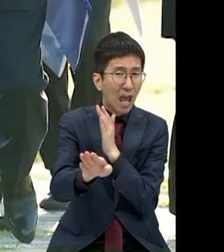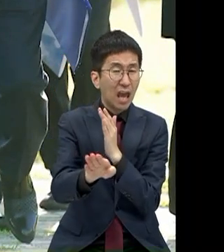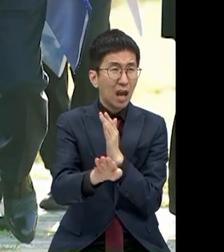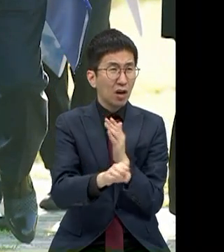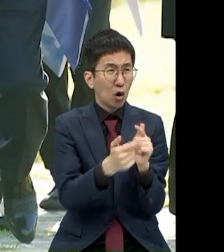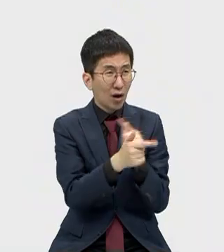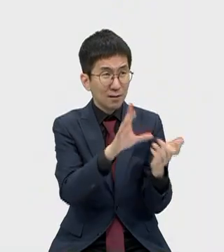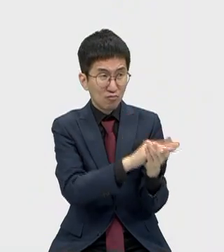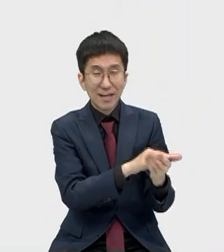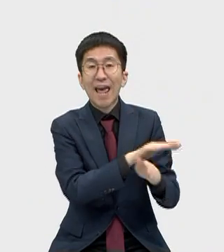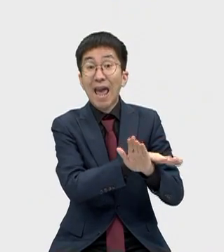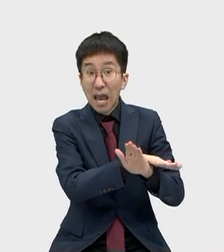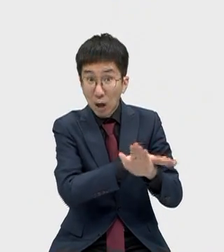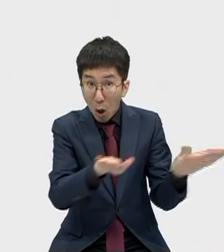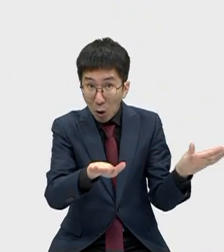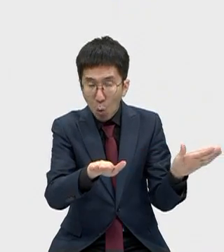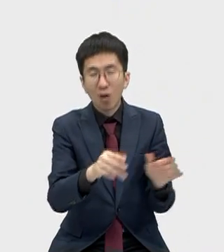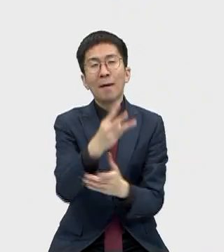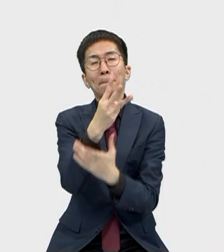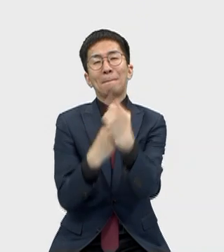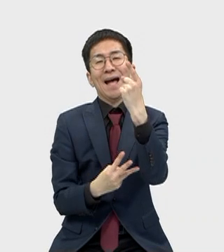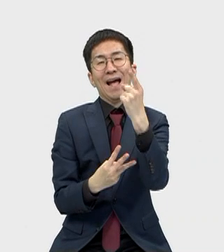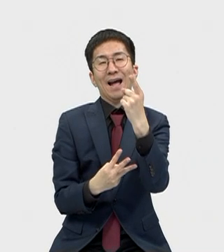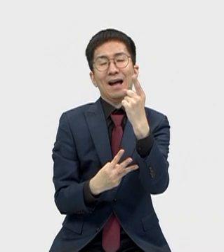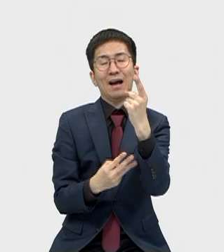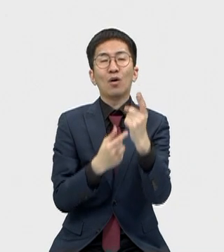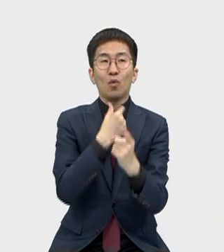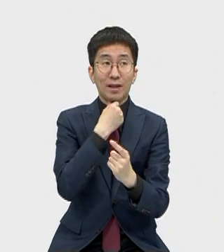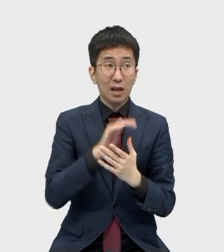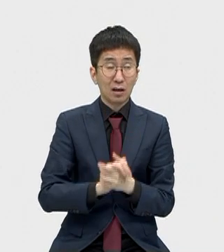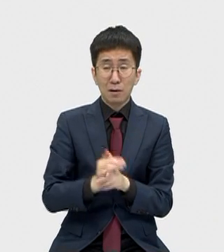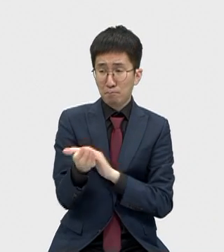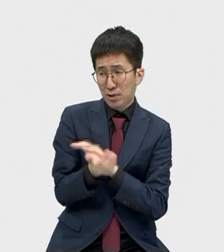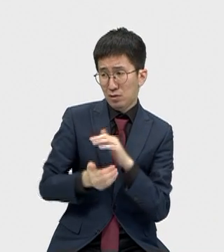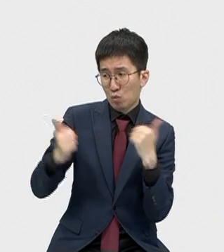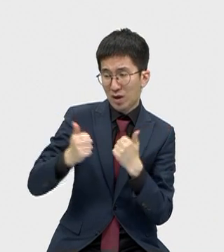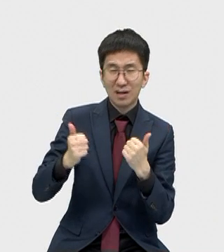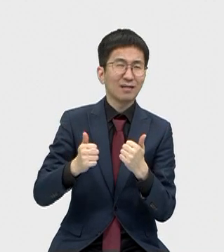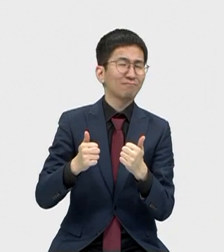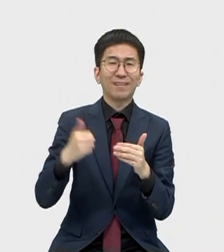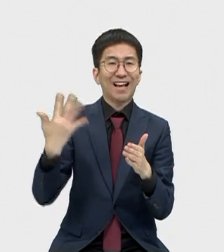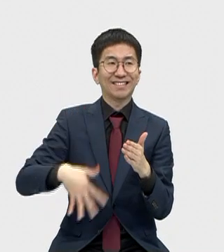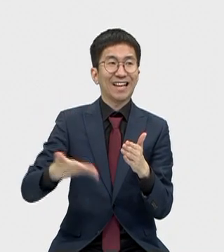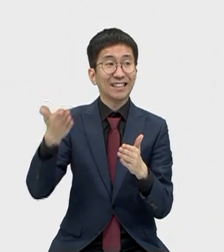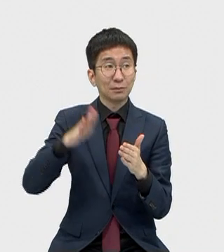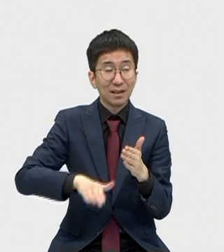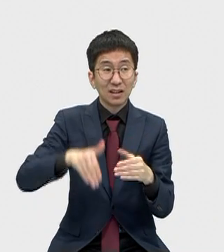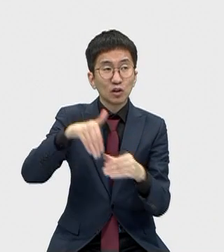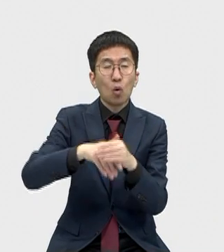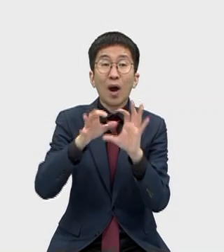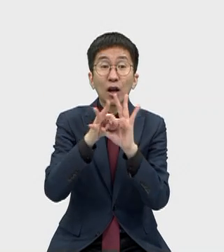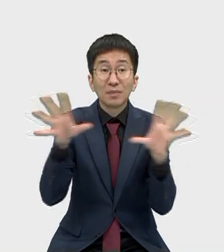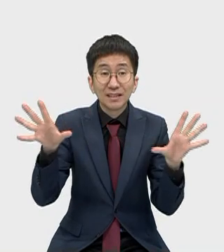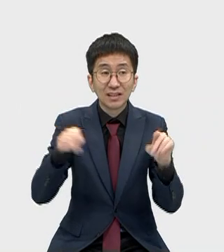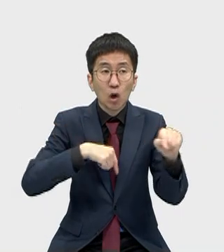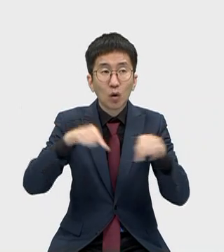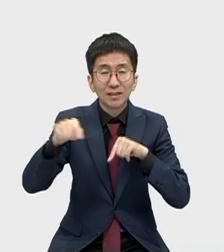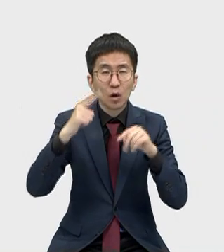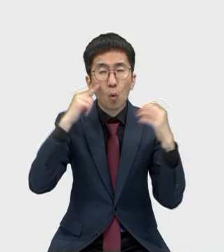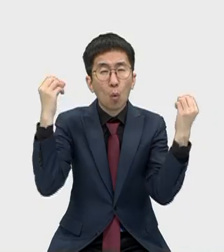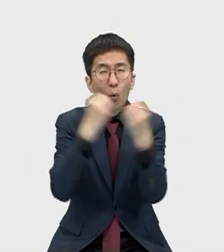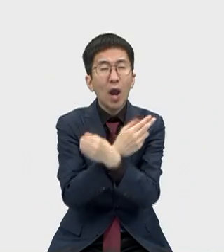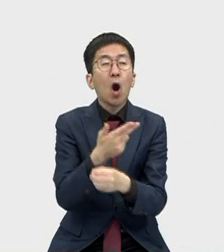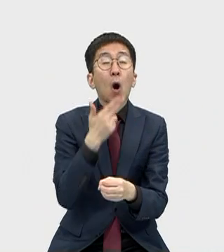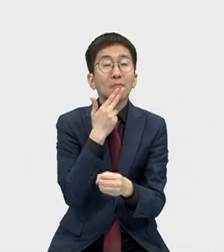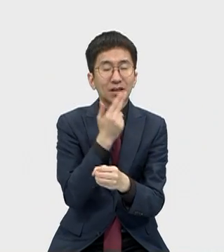차원입니다. 청와대 핵심 관계자는 의제를 미리 조율하진 않았지만 선거와 관련되지 않고 정치적 오해를 불러일으키지